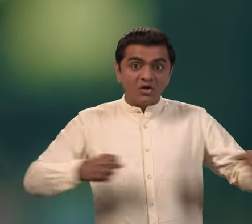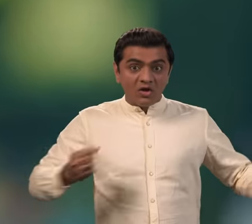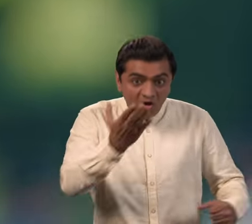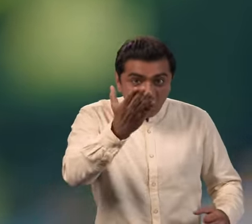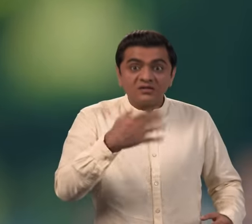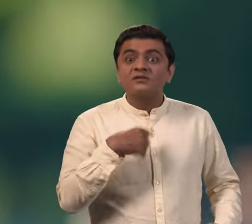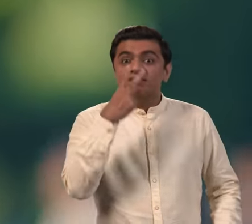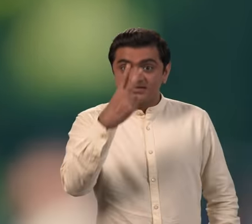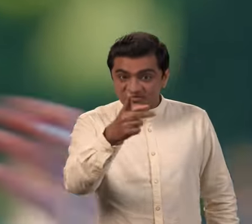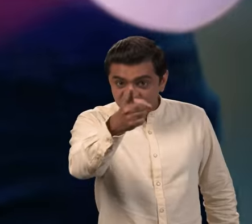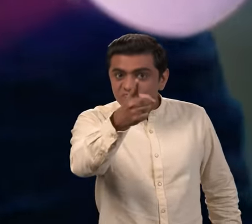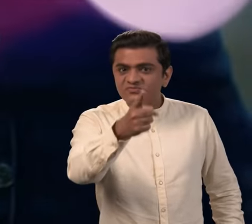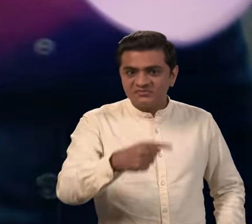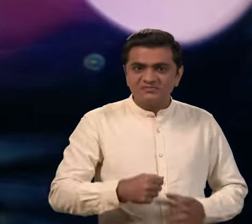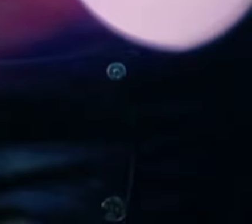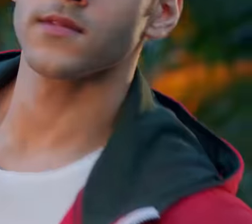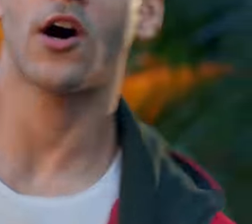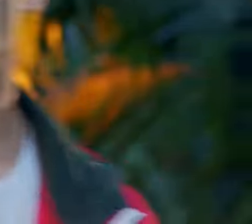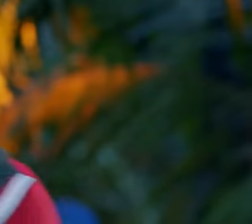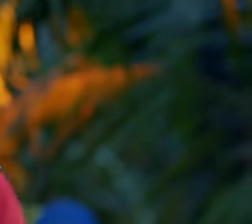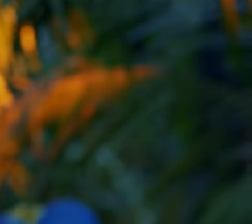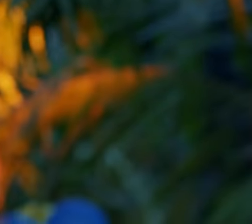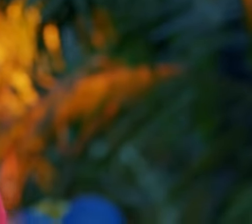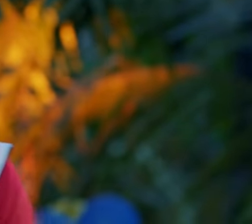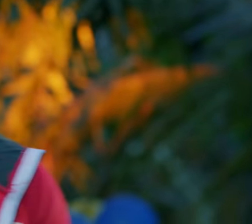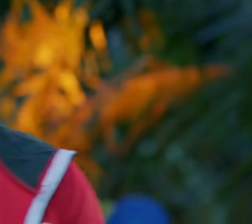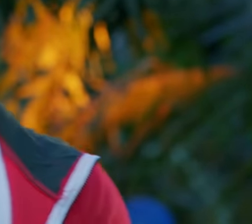इतनी हिम्मत, अभी देखता हूं इसे।